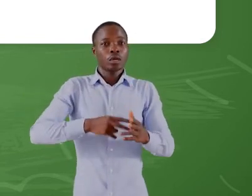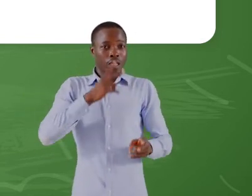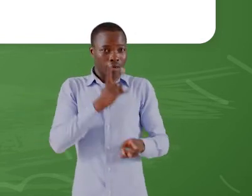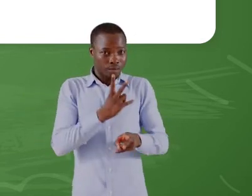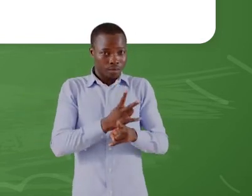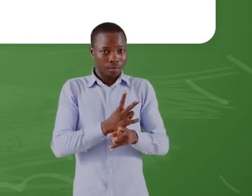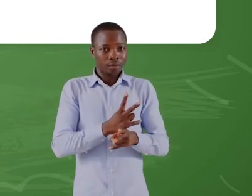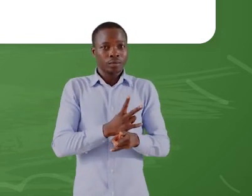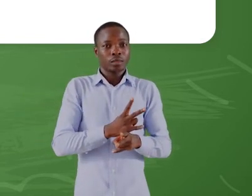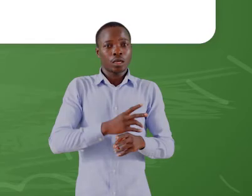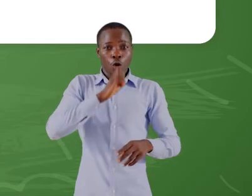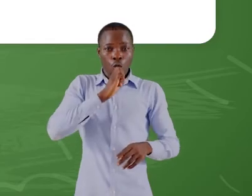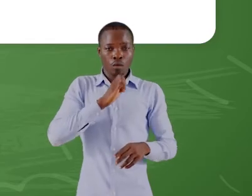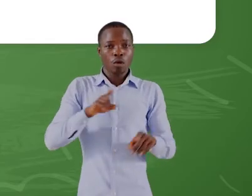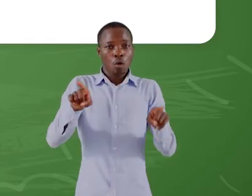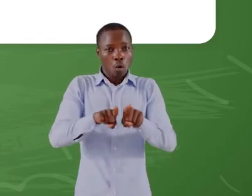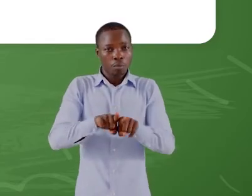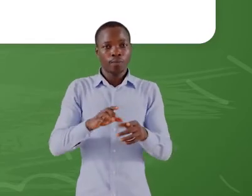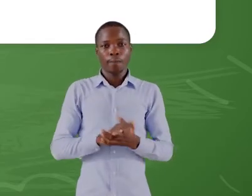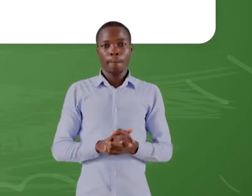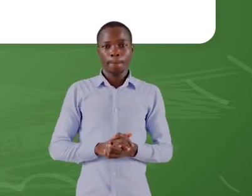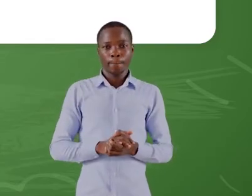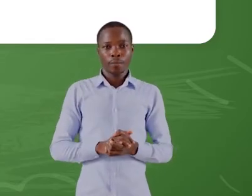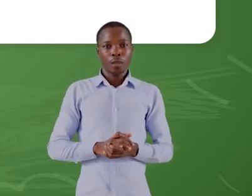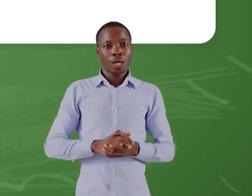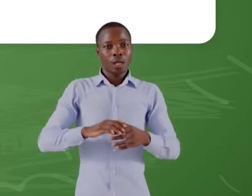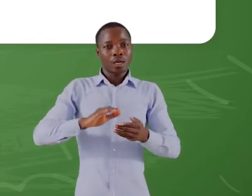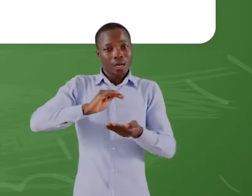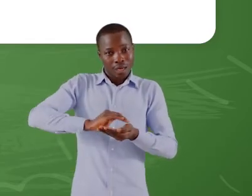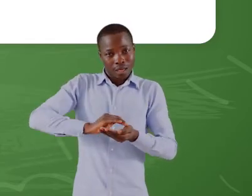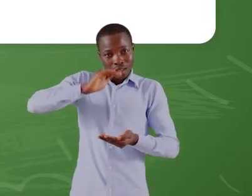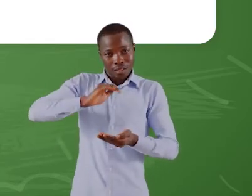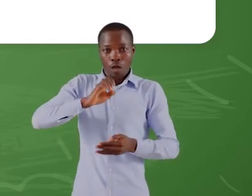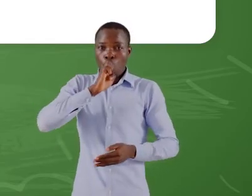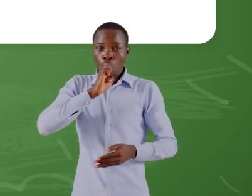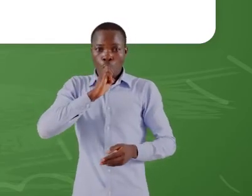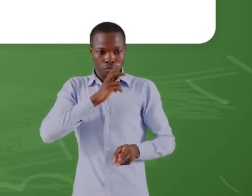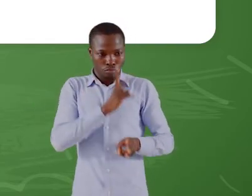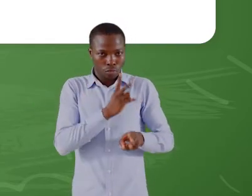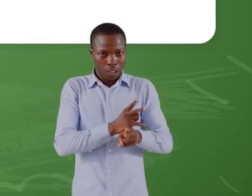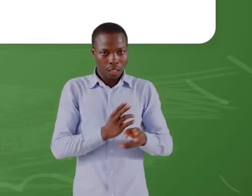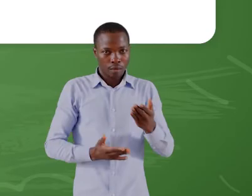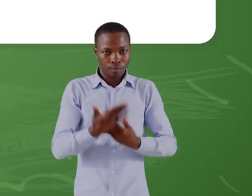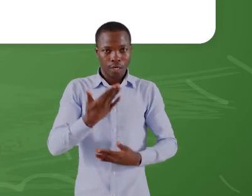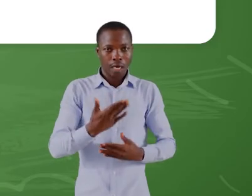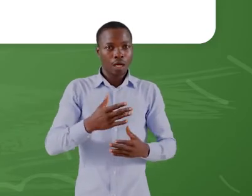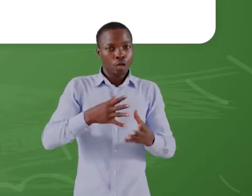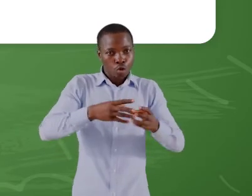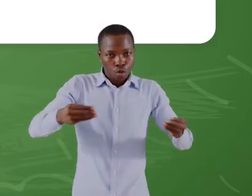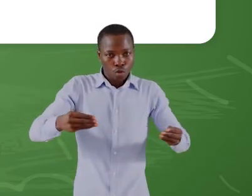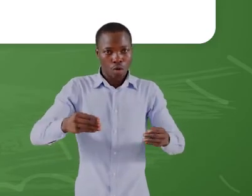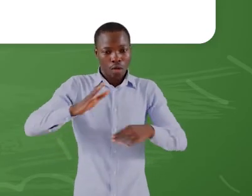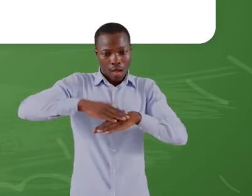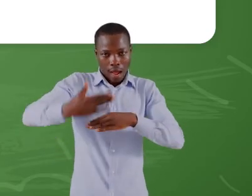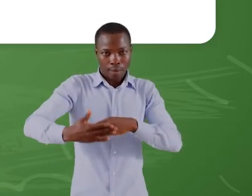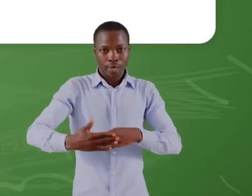eau comme étant la quantité d'eau retenue par ce sol